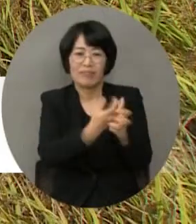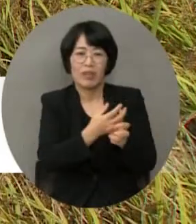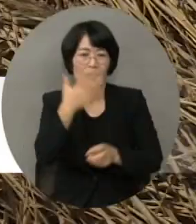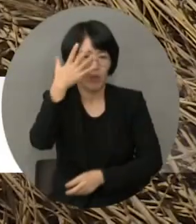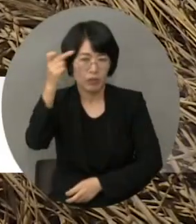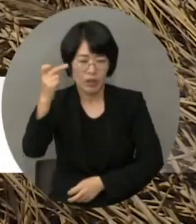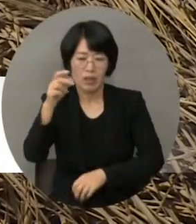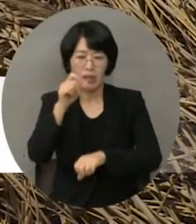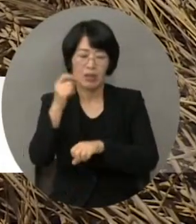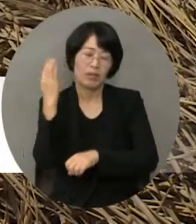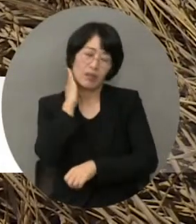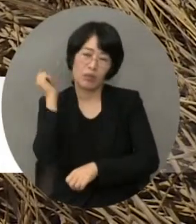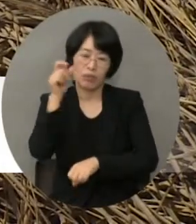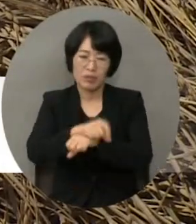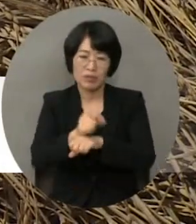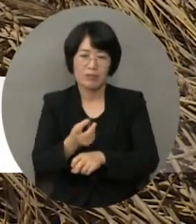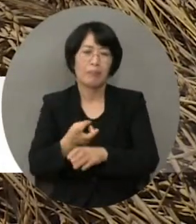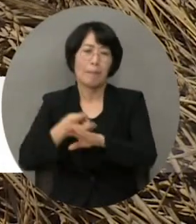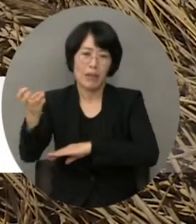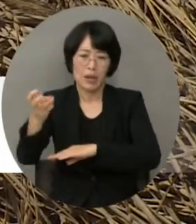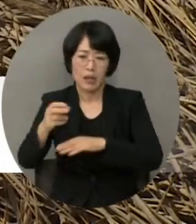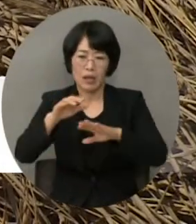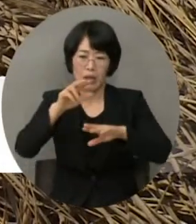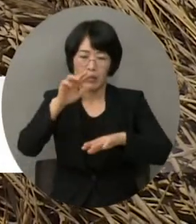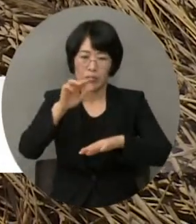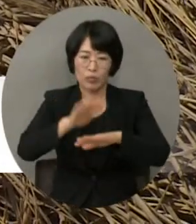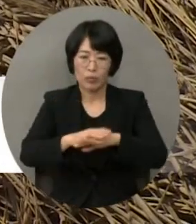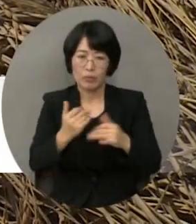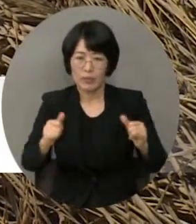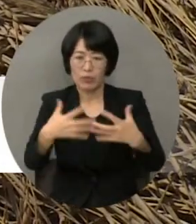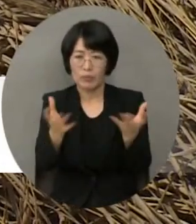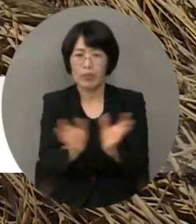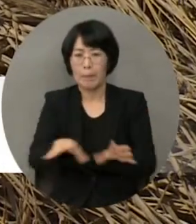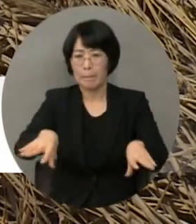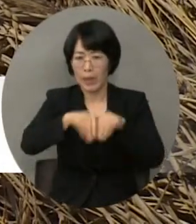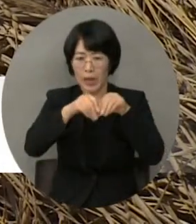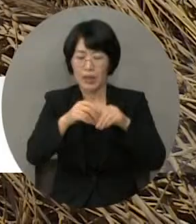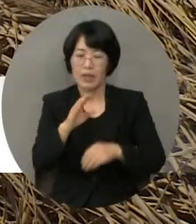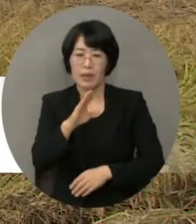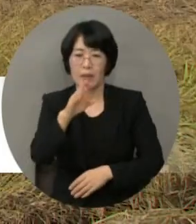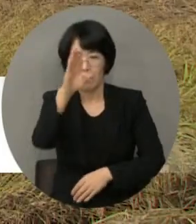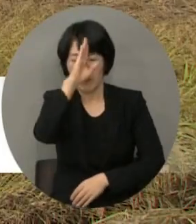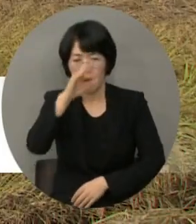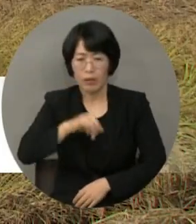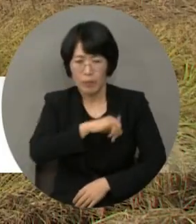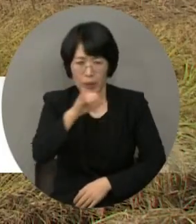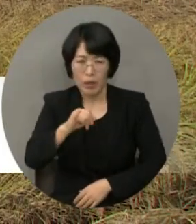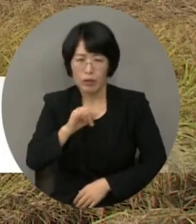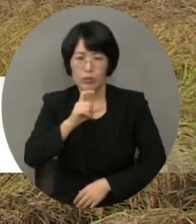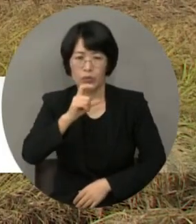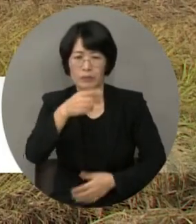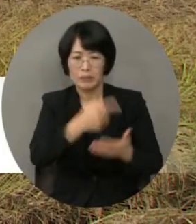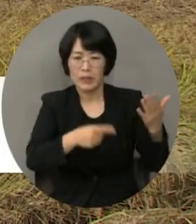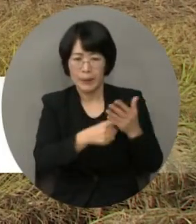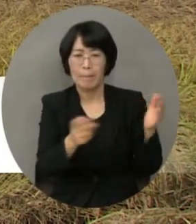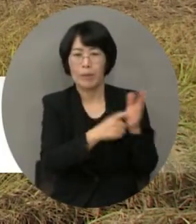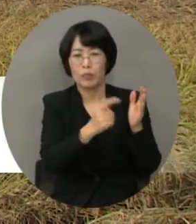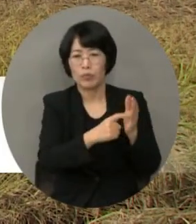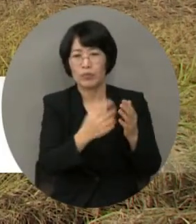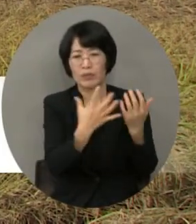대통령실로 상경해 전국 농민회 총연맹 등이 주최하는 병충해와 수혜 특별대책 촉구 대회에